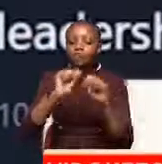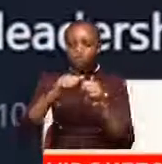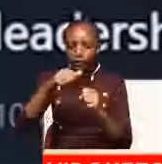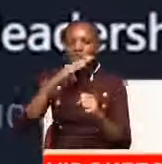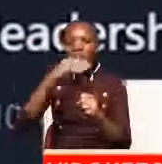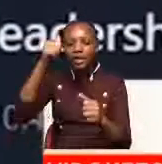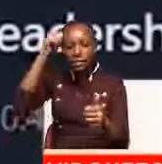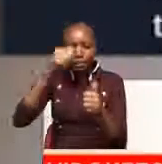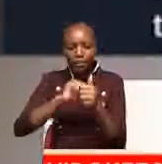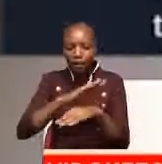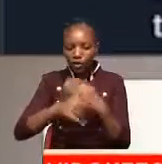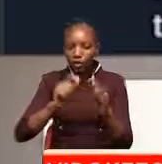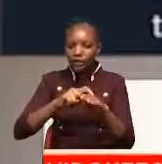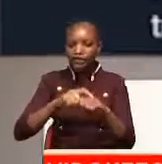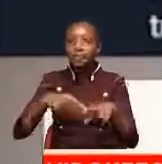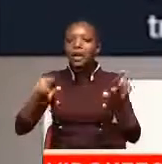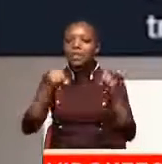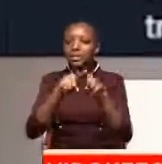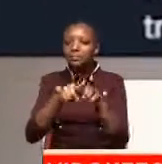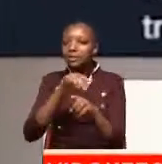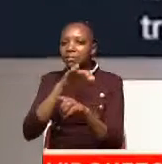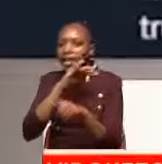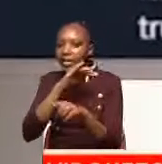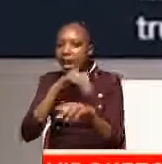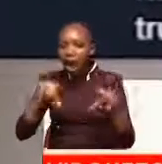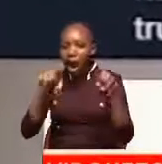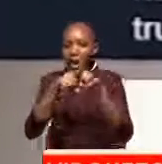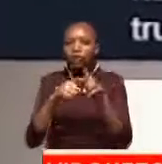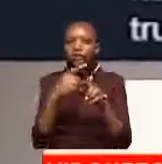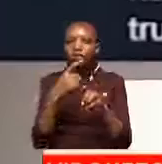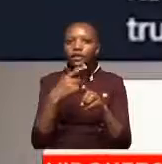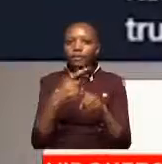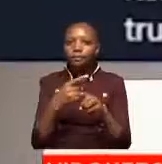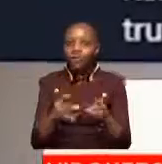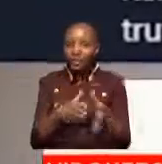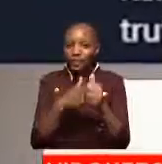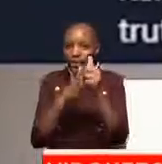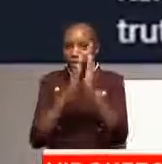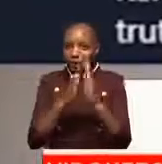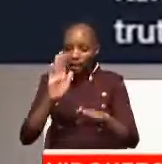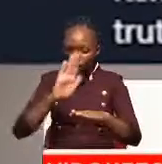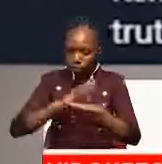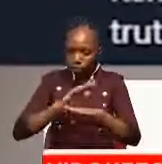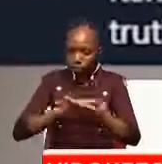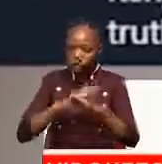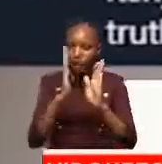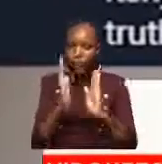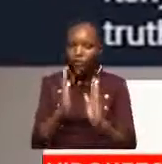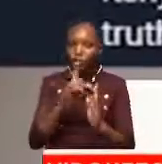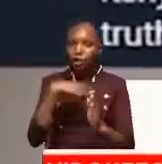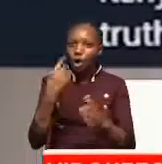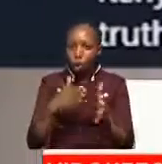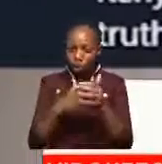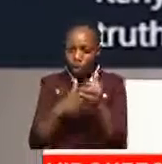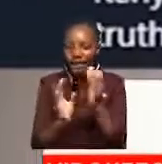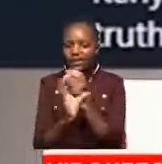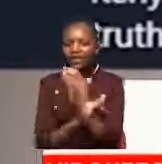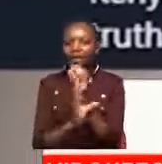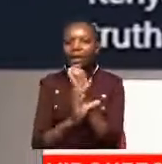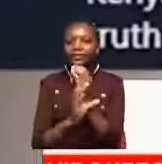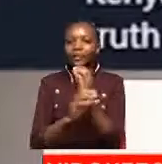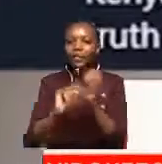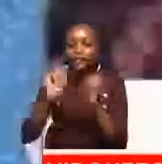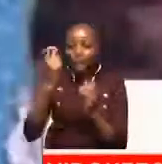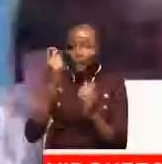Wakenya. Kinara wa ODM Raila Odinga vilevile alimtaja askofu wa zamani kuwa mmoja wa taa iliyong'aa zaidi katika taifa